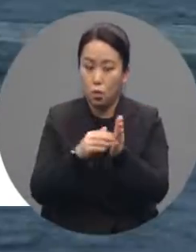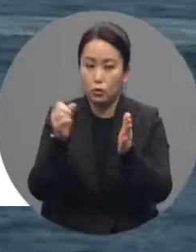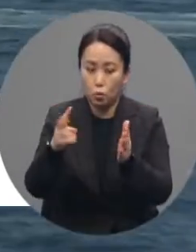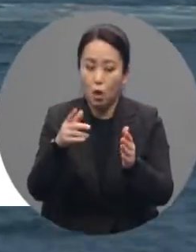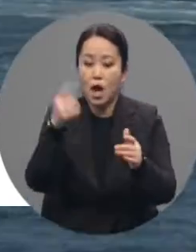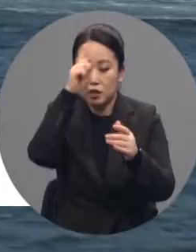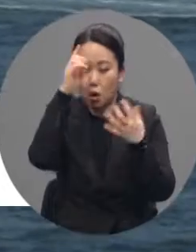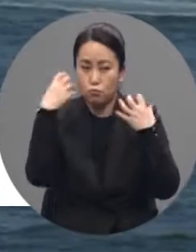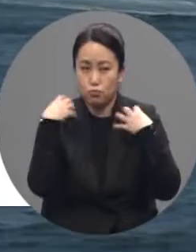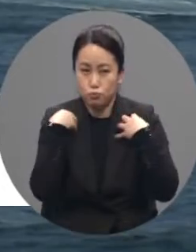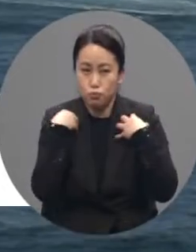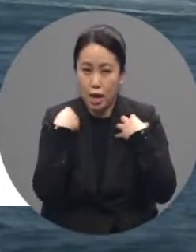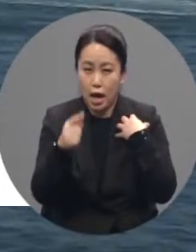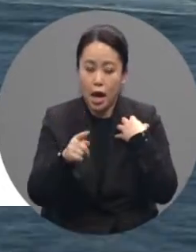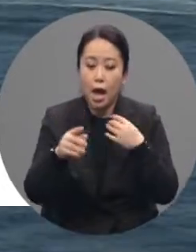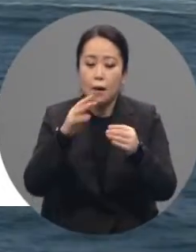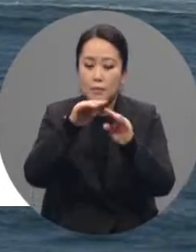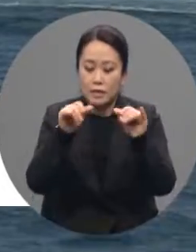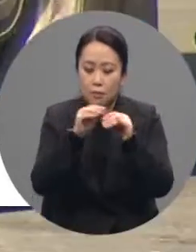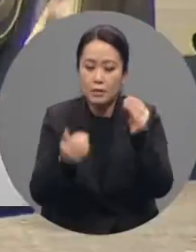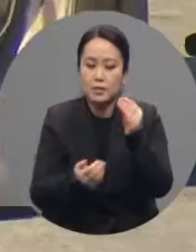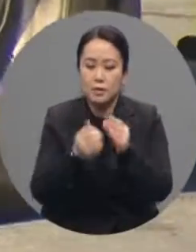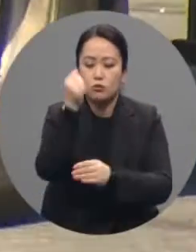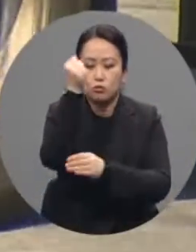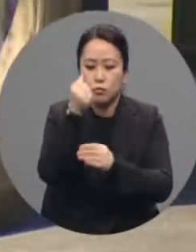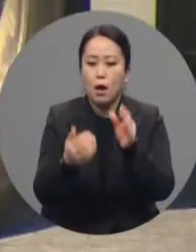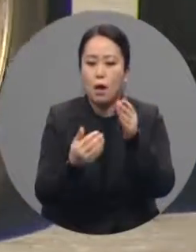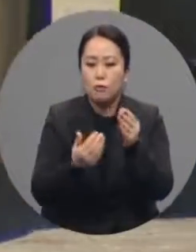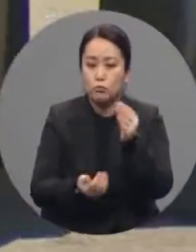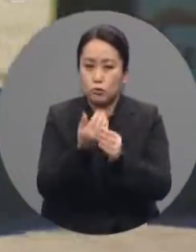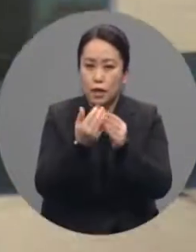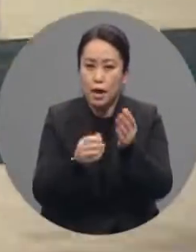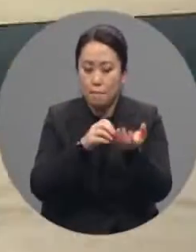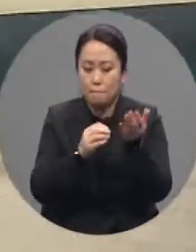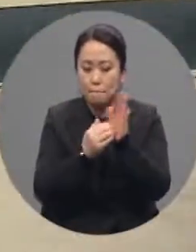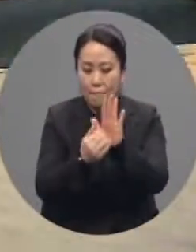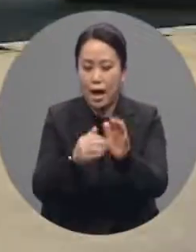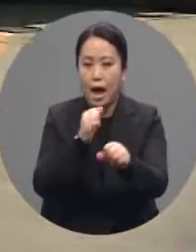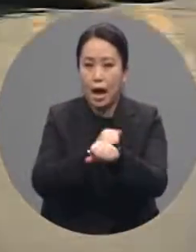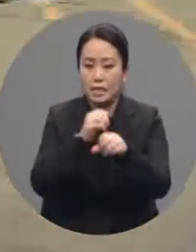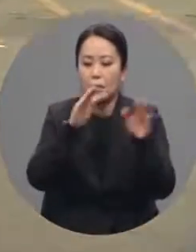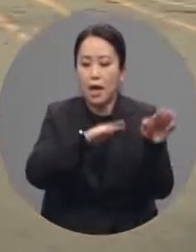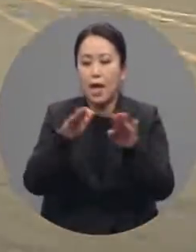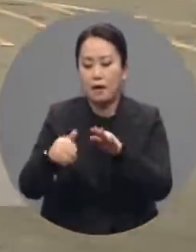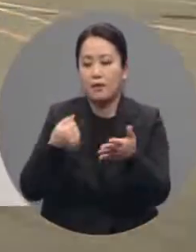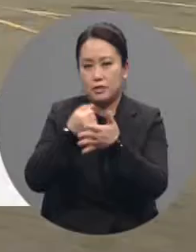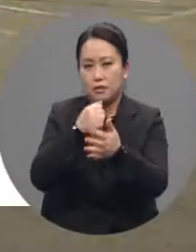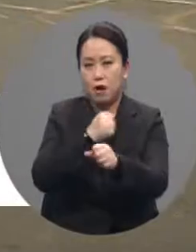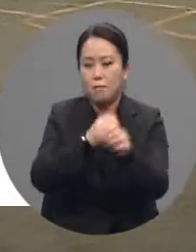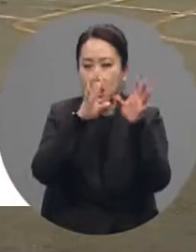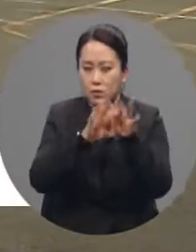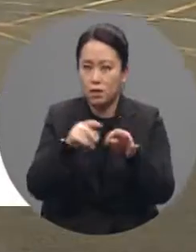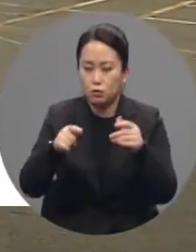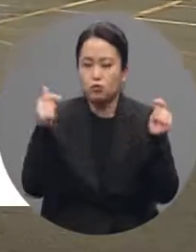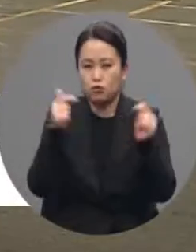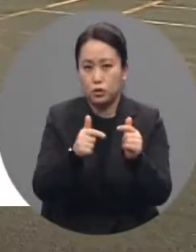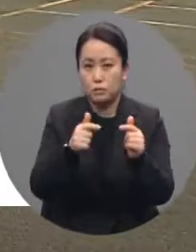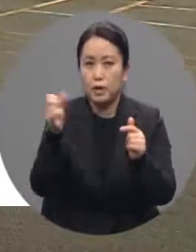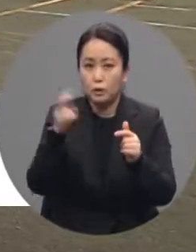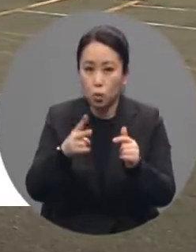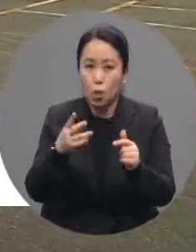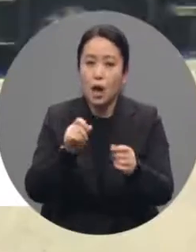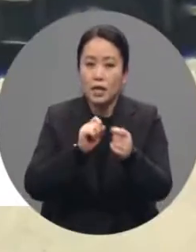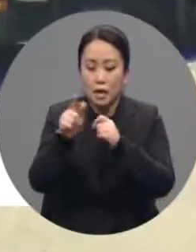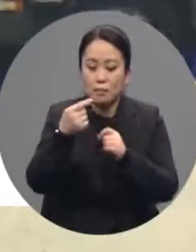지정하면서 저속 운항을 강제했습니다. 여기에 컨테이너를 옮기는 야드 트랙터 상당수가 경유가 아닌 LNG로